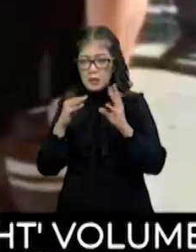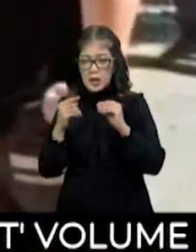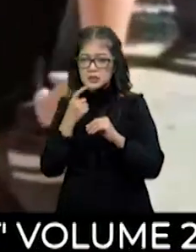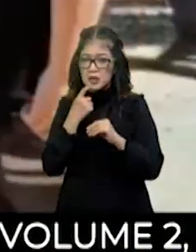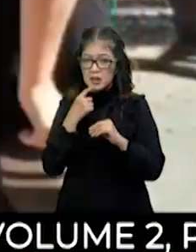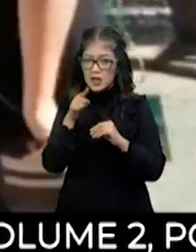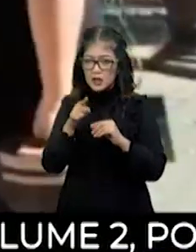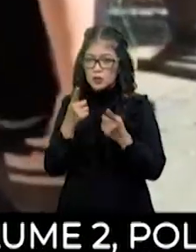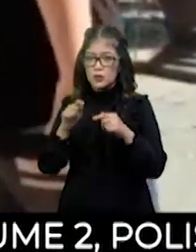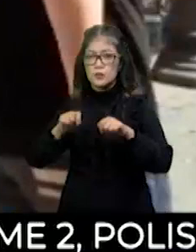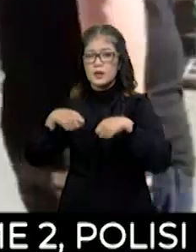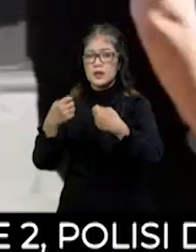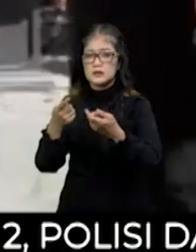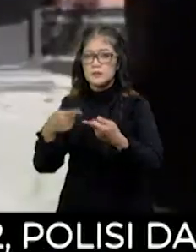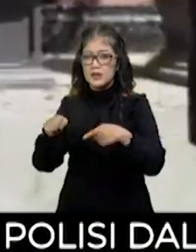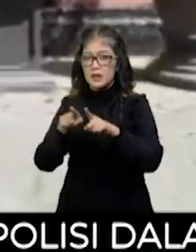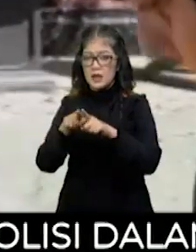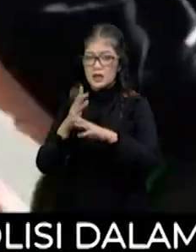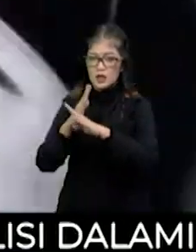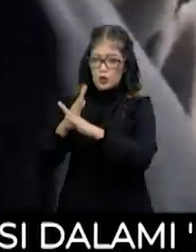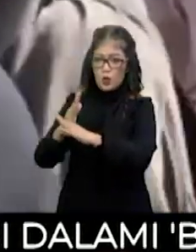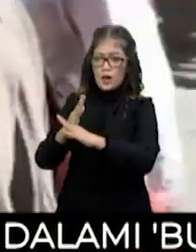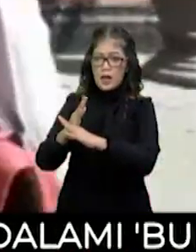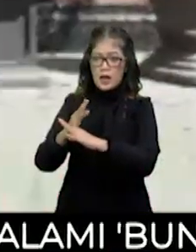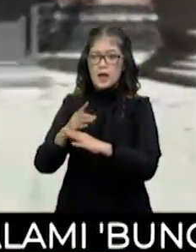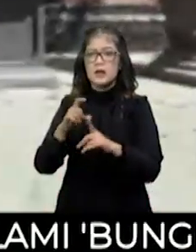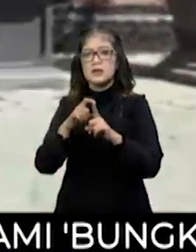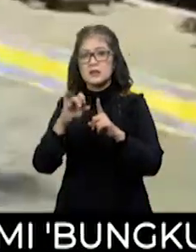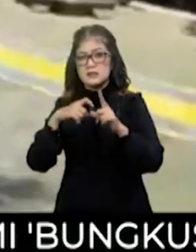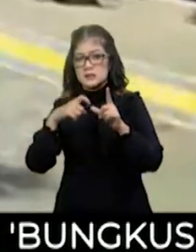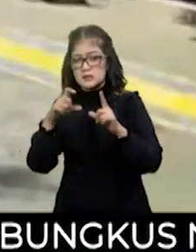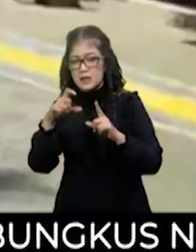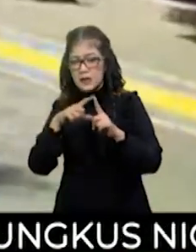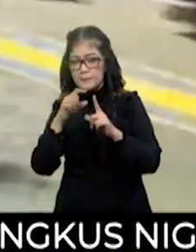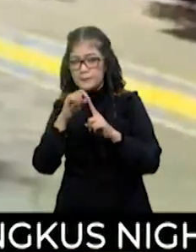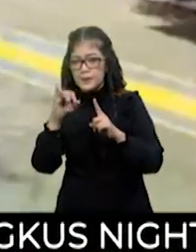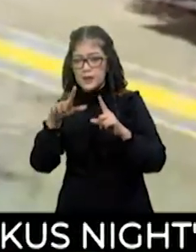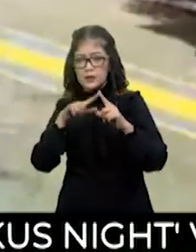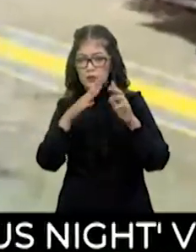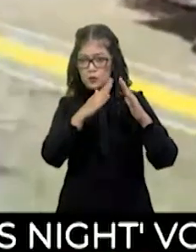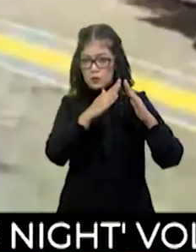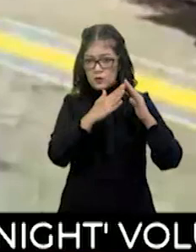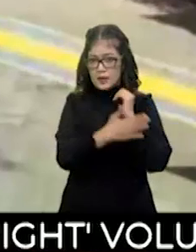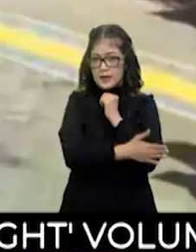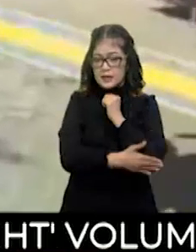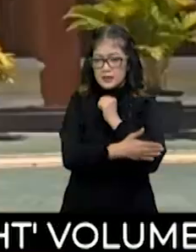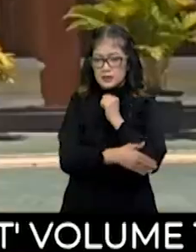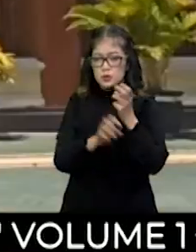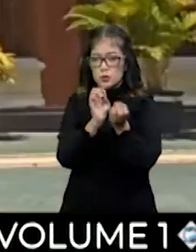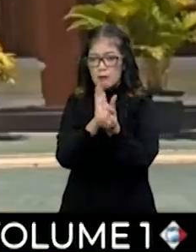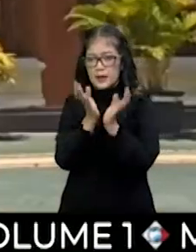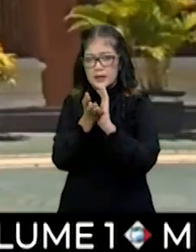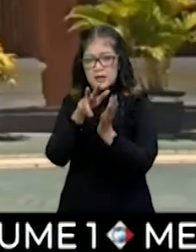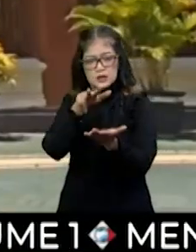mereka sempat ditolak di catatan sipil karena belum disahkan Pengadilan Negeri Surabaya. Pengesahan perkawinan berbeda agama